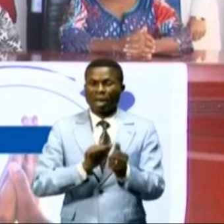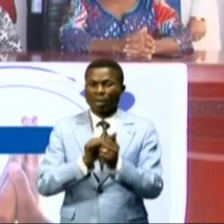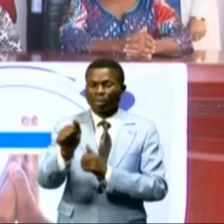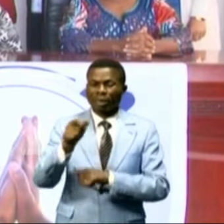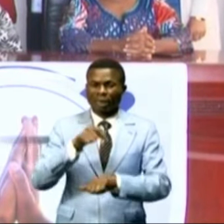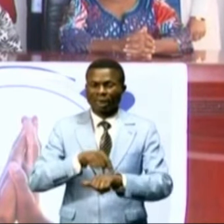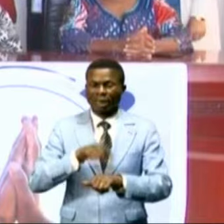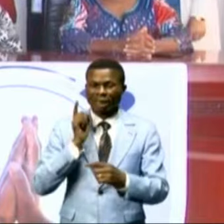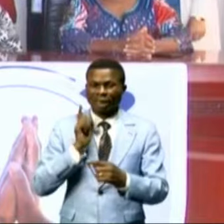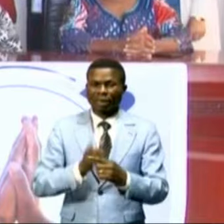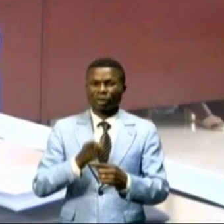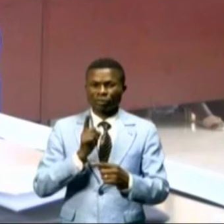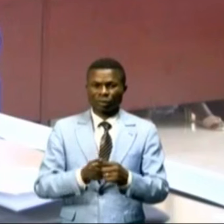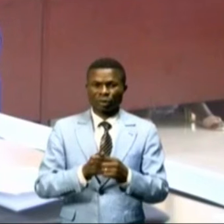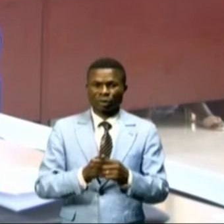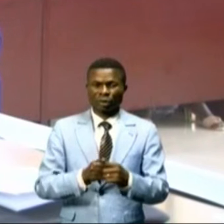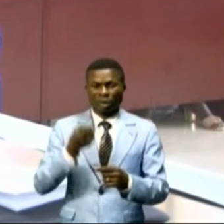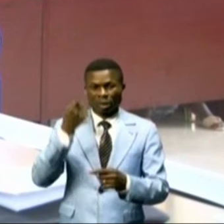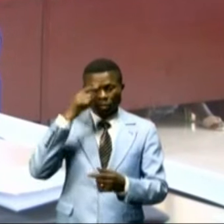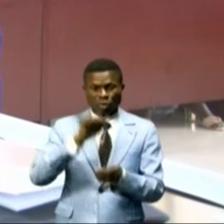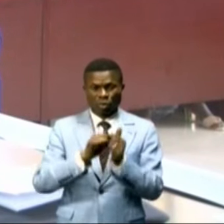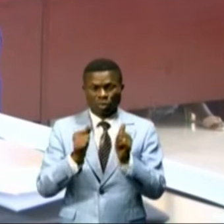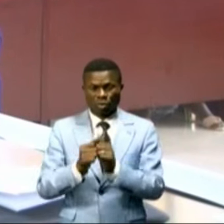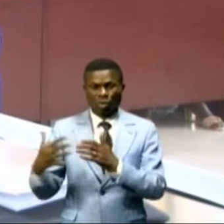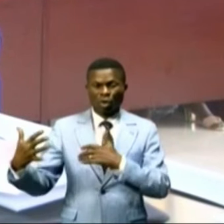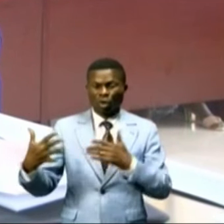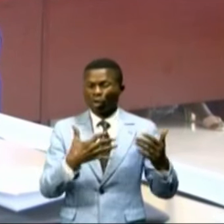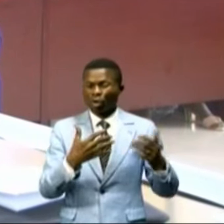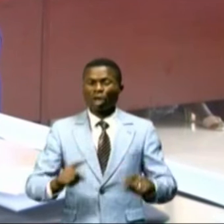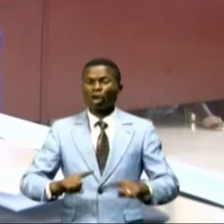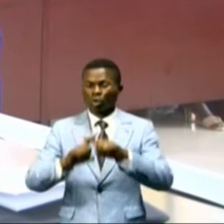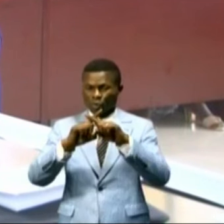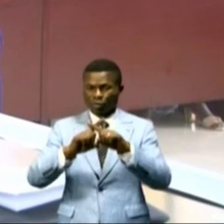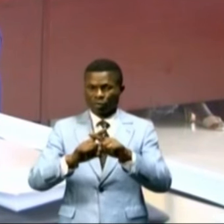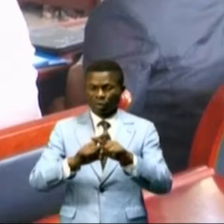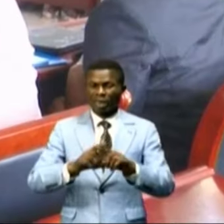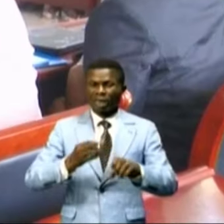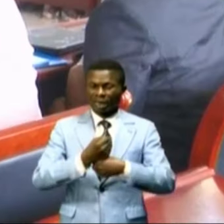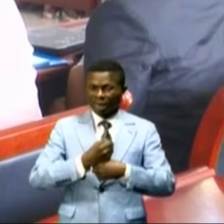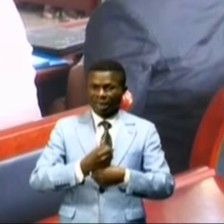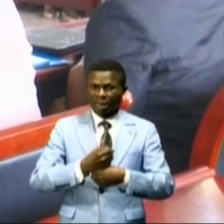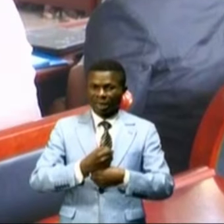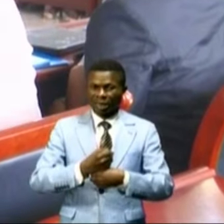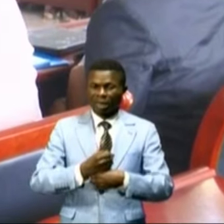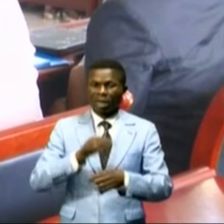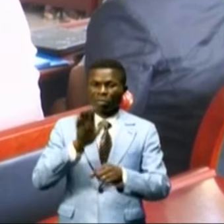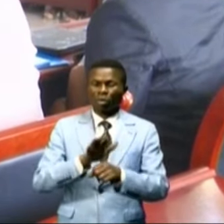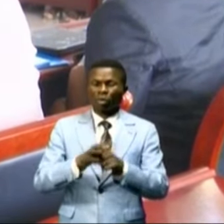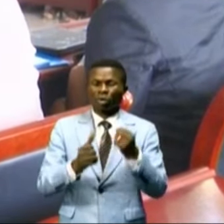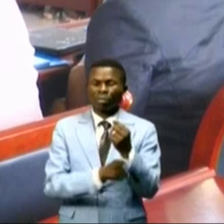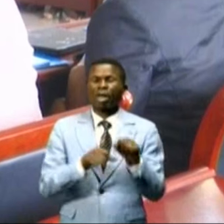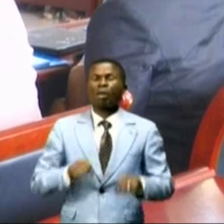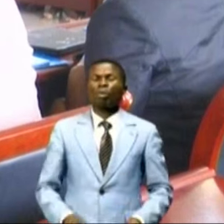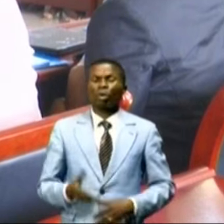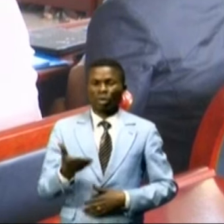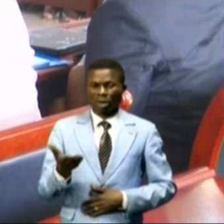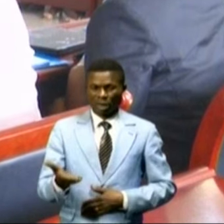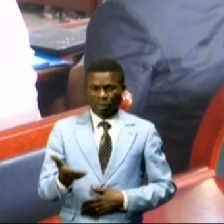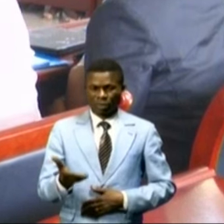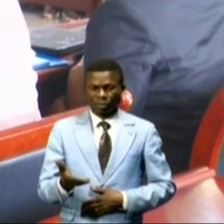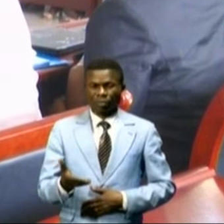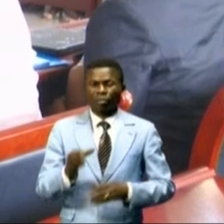moments difficiles suite aux différents conflits qui ont occasionné d'énormes pertes en vies humaines.